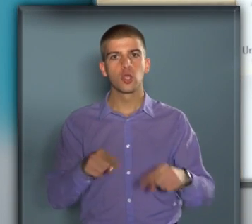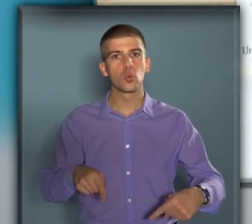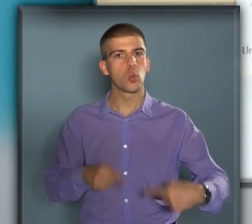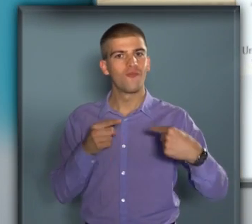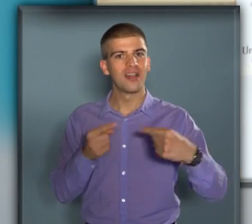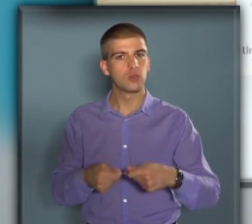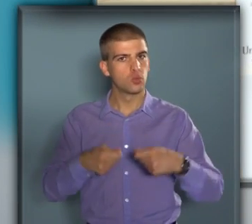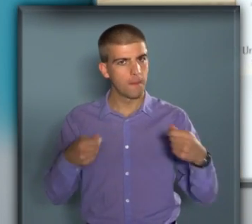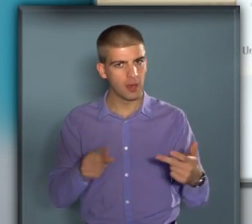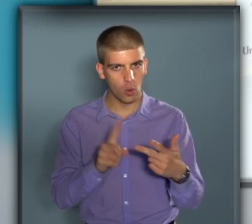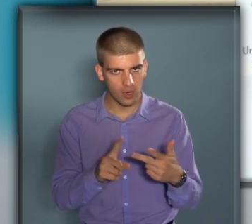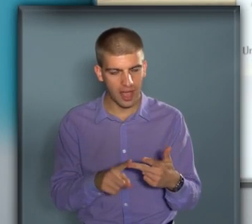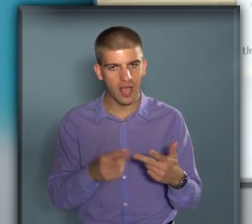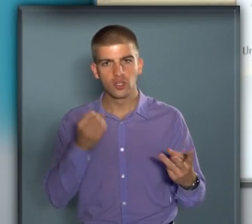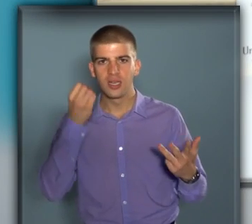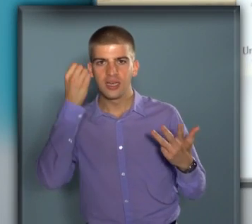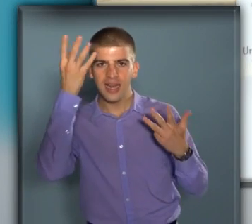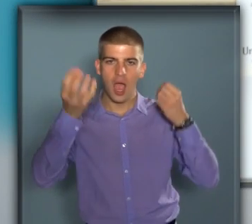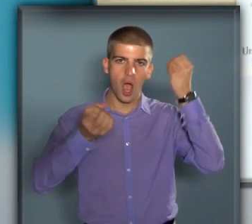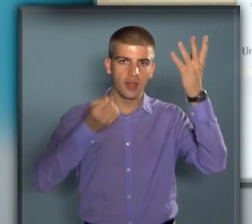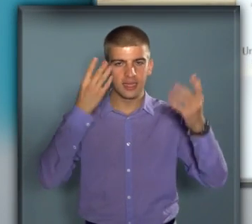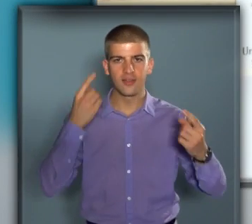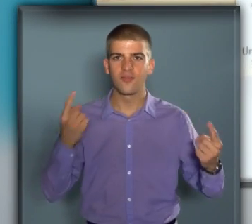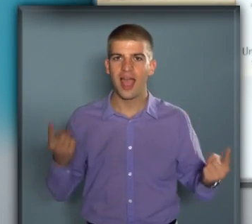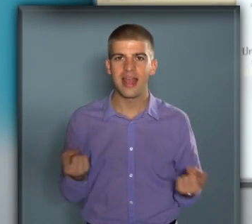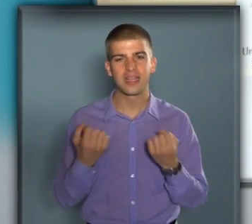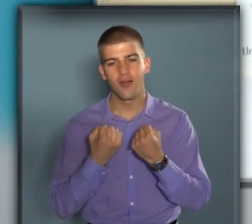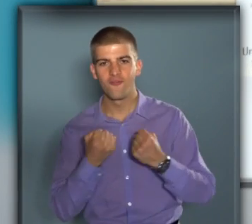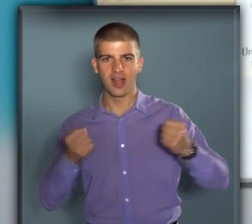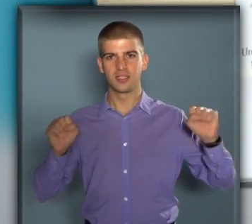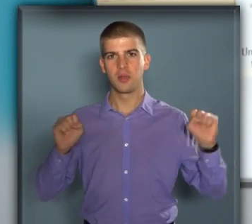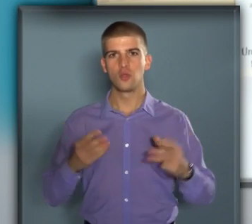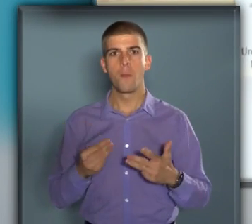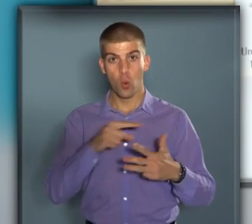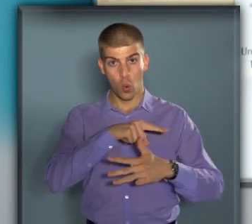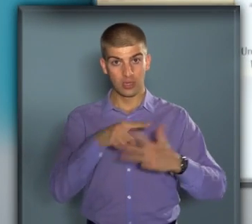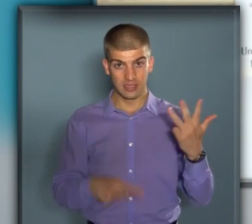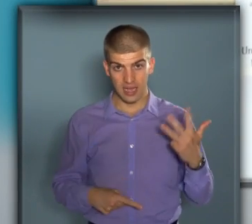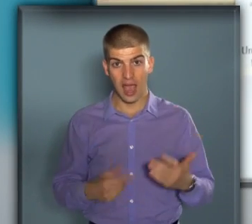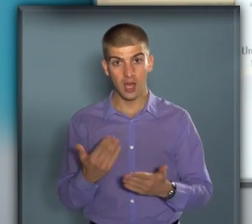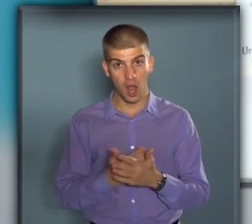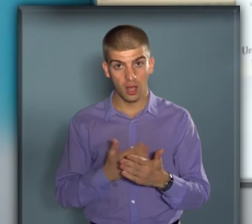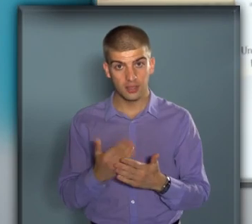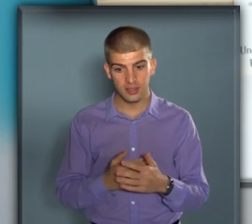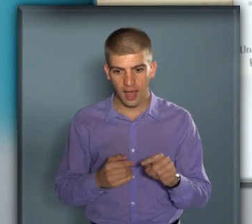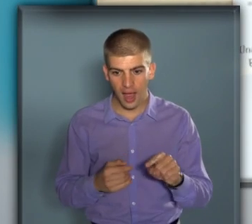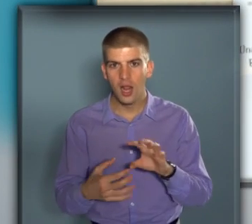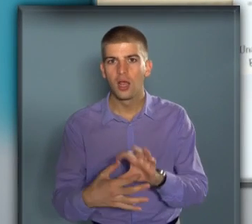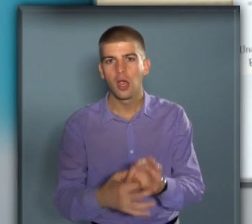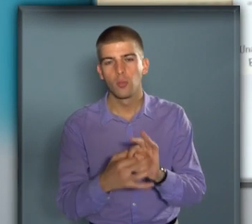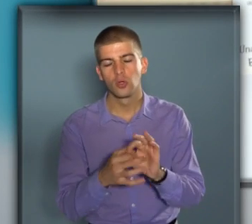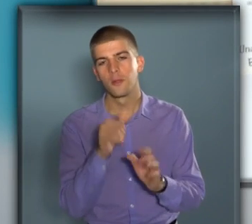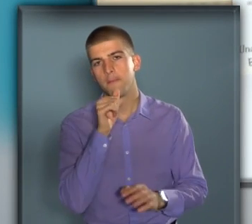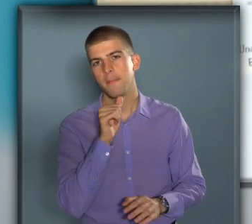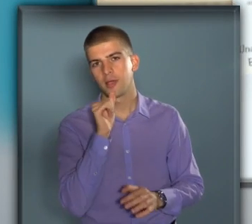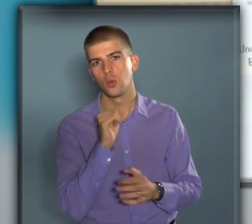konfliktus megoldásnak, a kreatív és az energiát felszabadító módjával, ezzel a kapcsolatot meg tudjuk